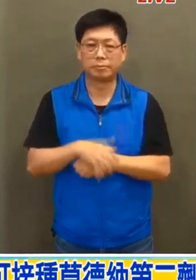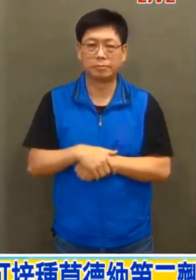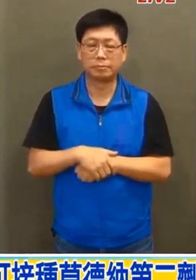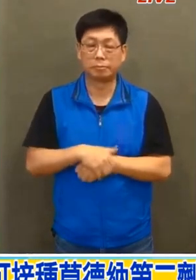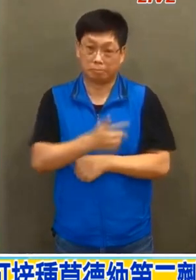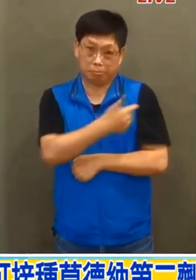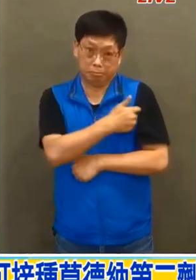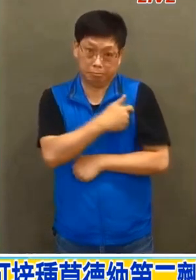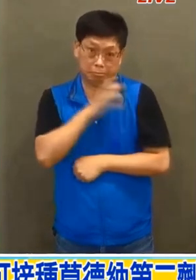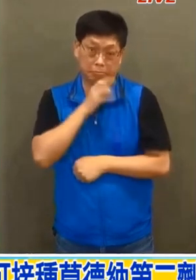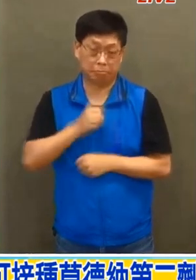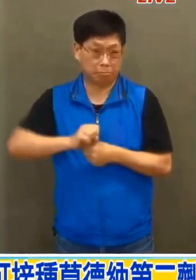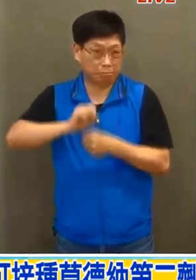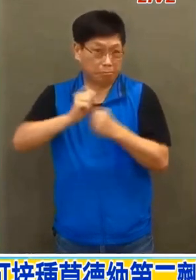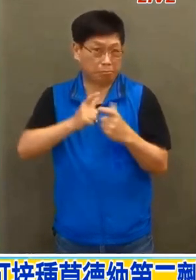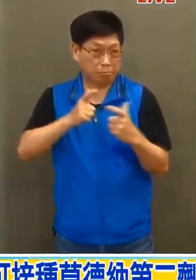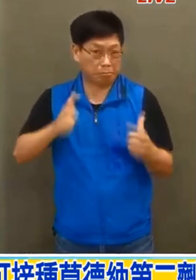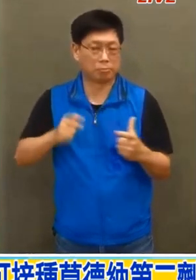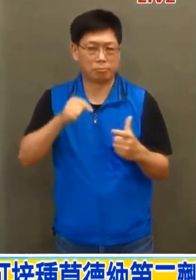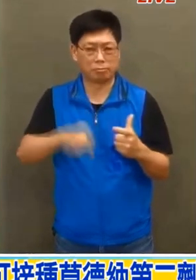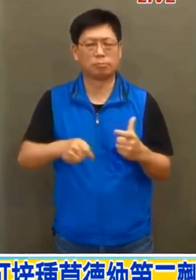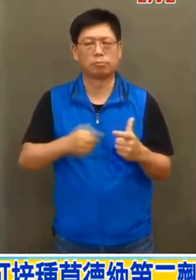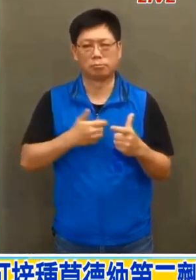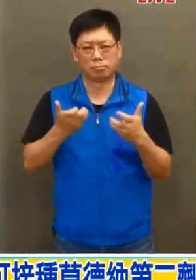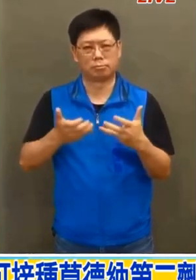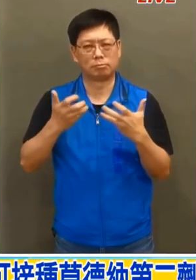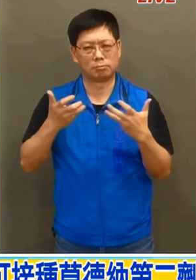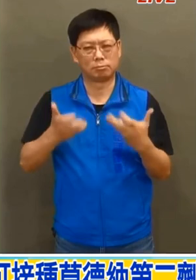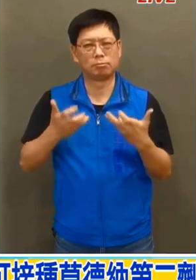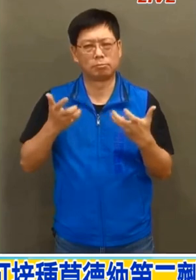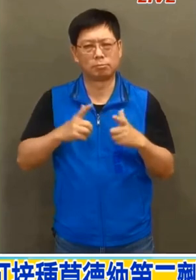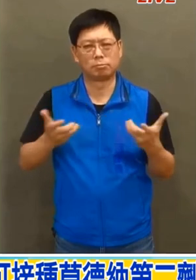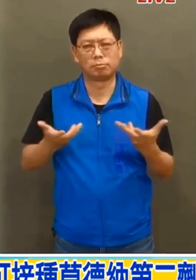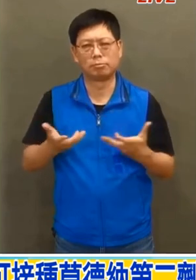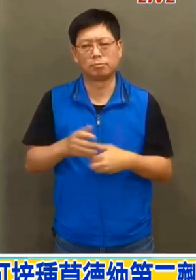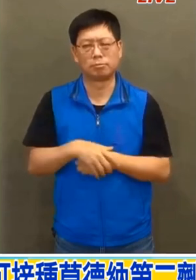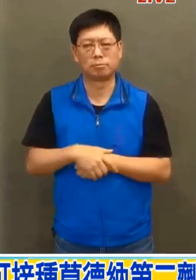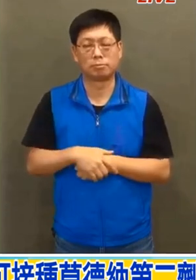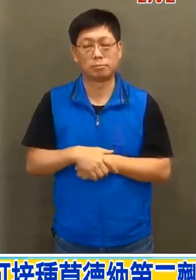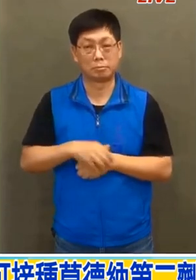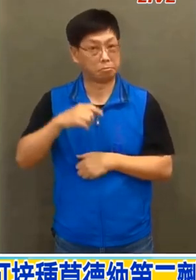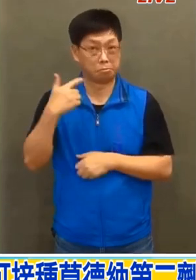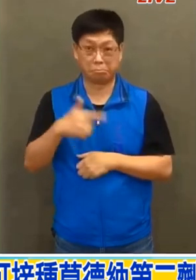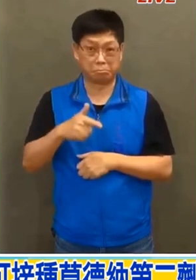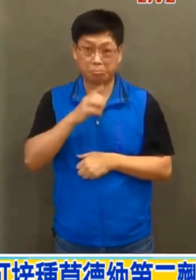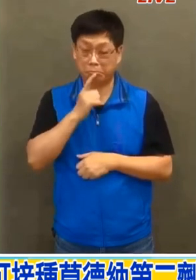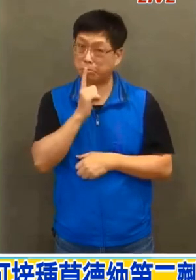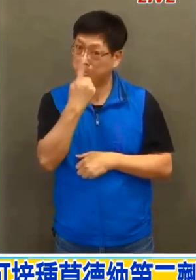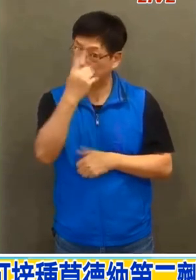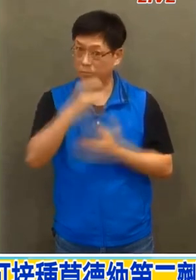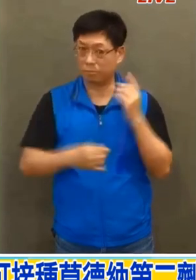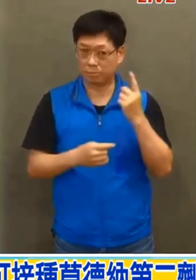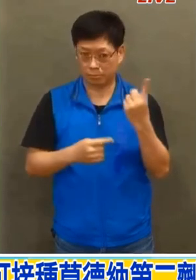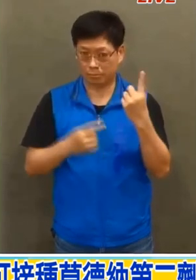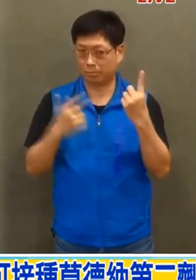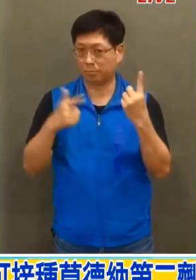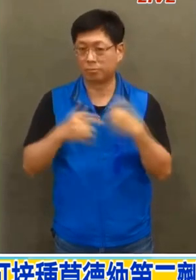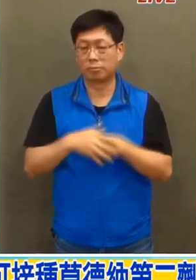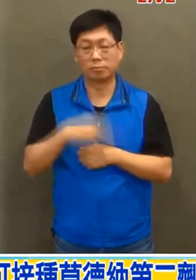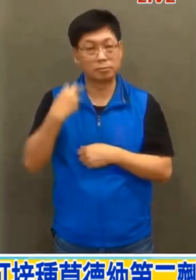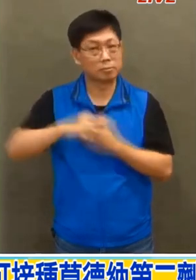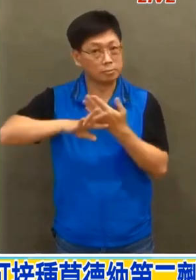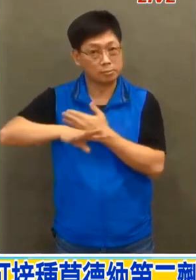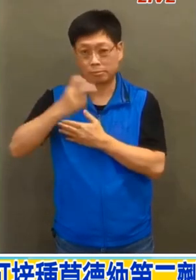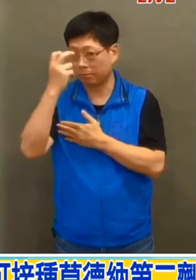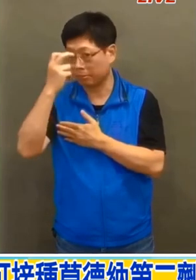疫苗覆盖率是一件很重要的事情，但不是唯一的条件，我们要看